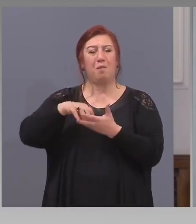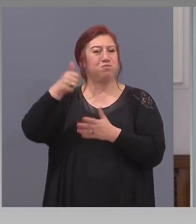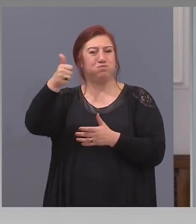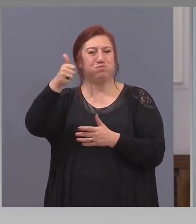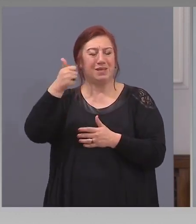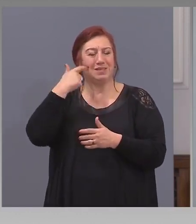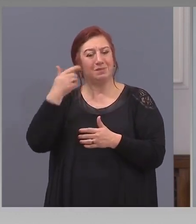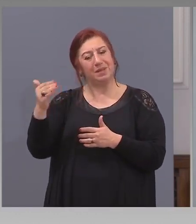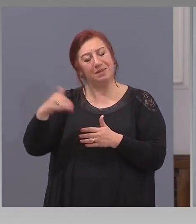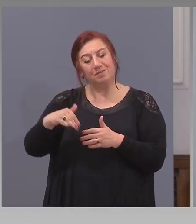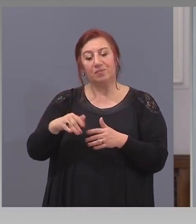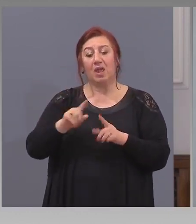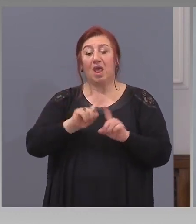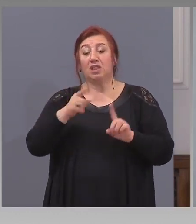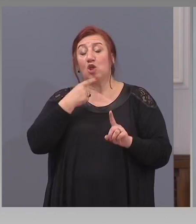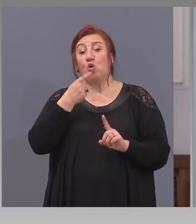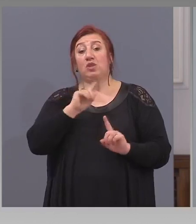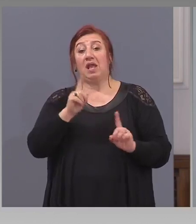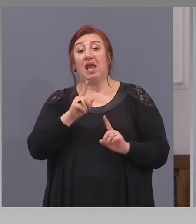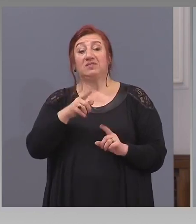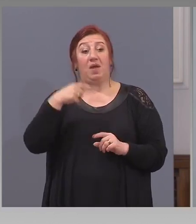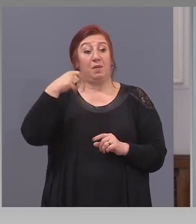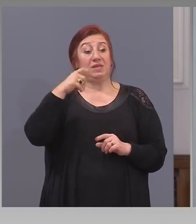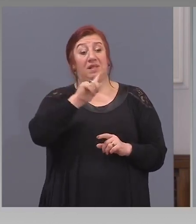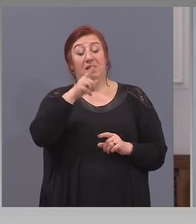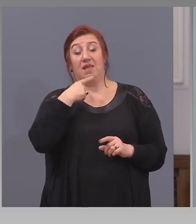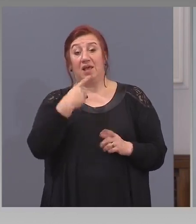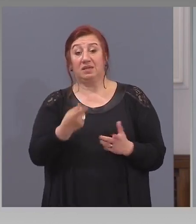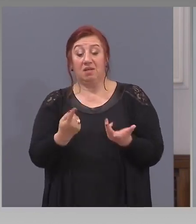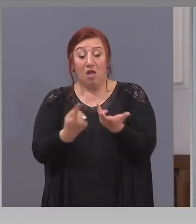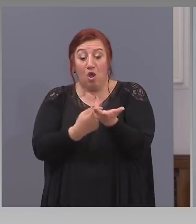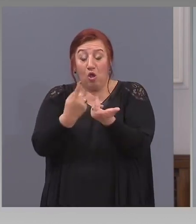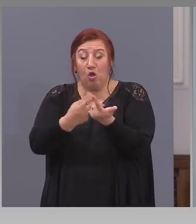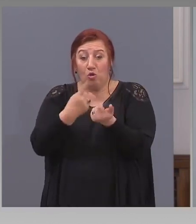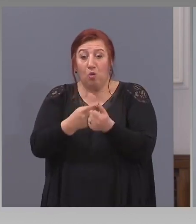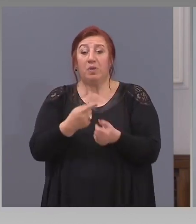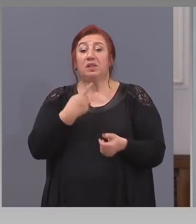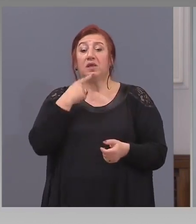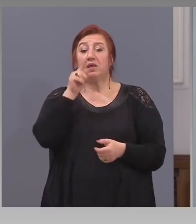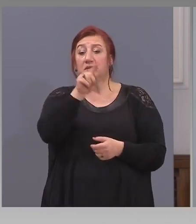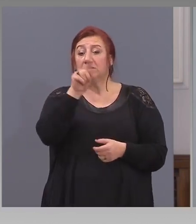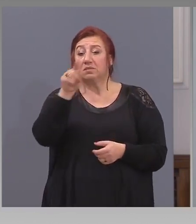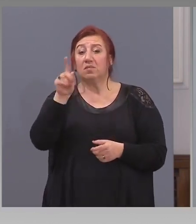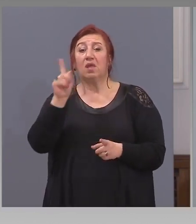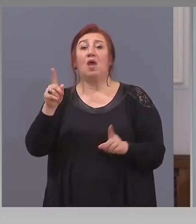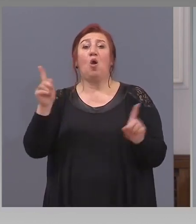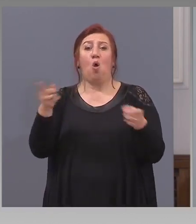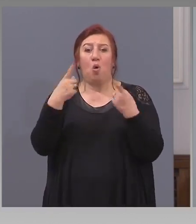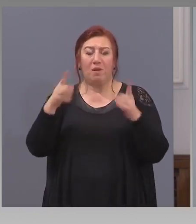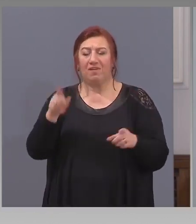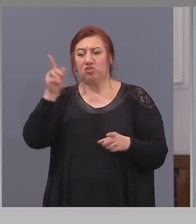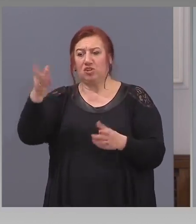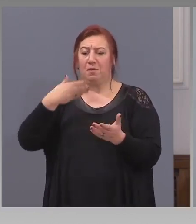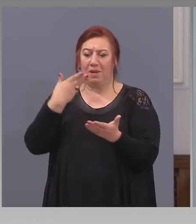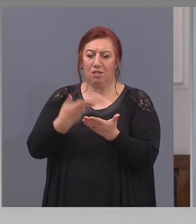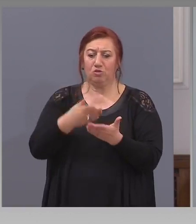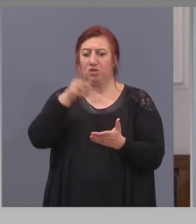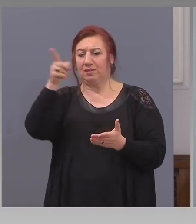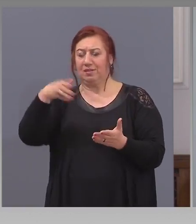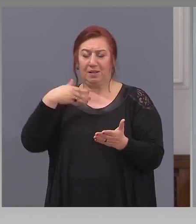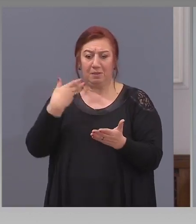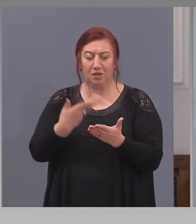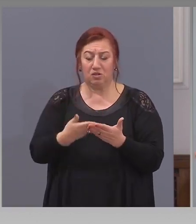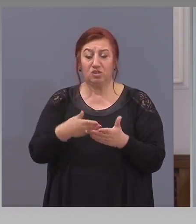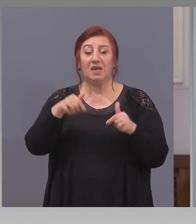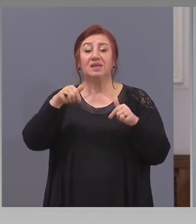което никой не казва. Президента не каза БСП. Колко пъти изборил управляващите? Те го предложиха. И